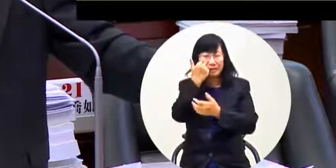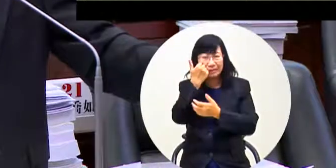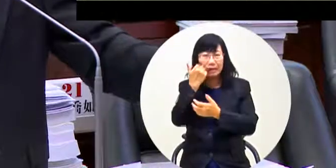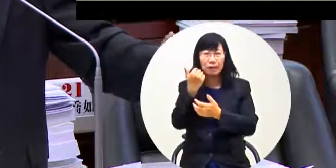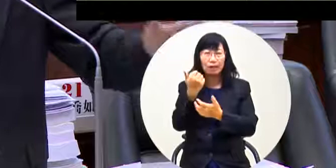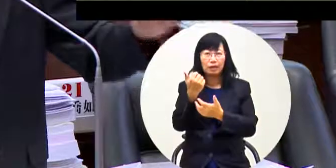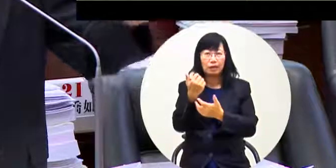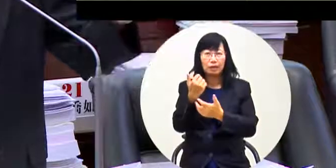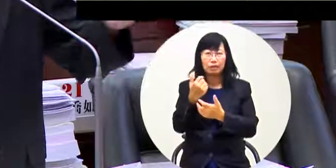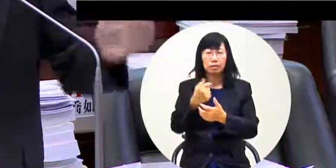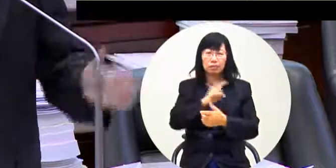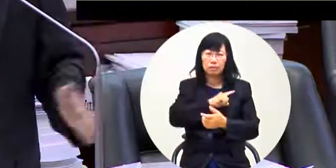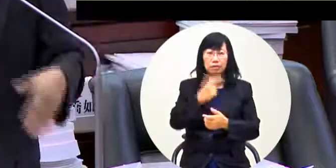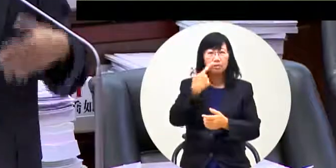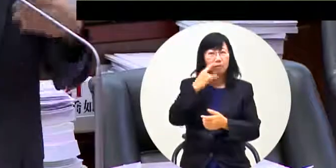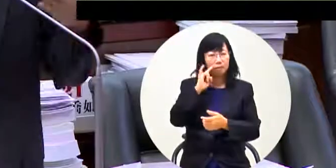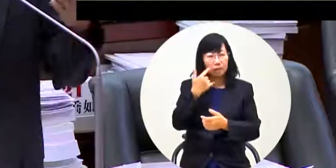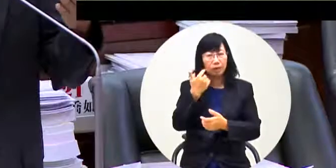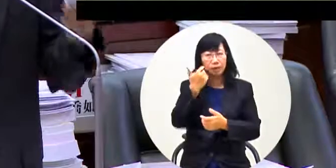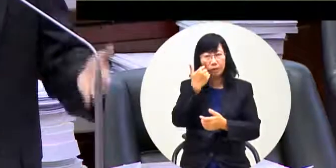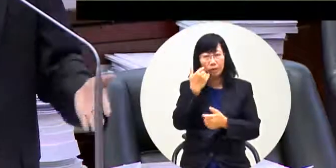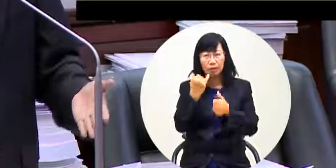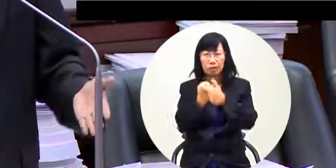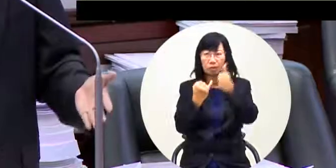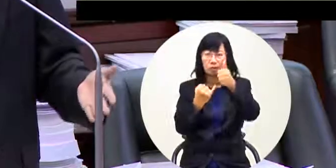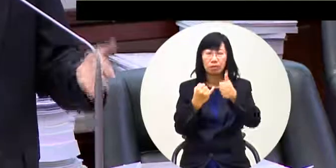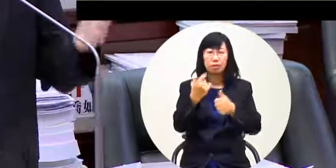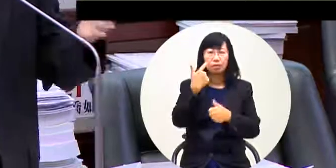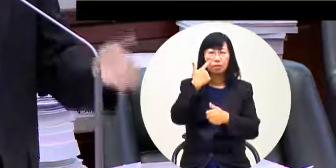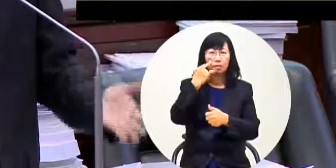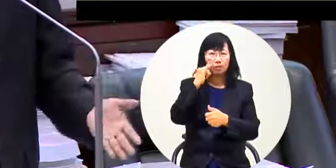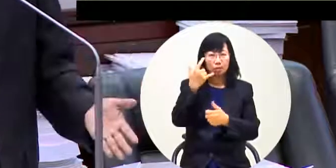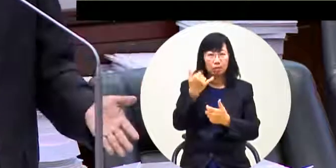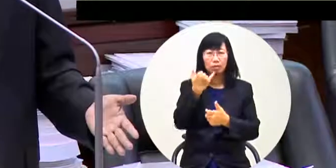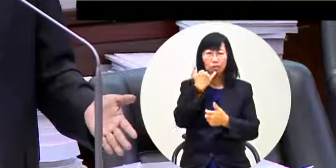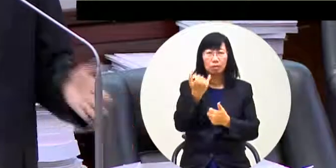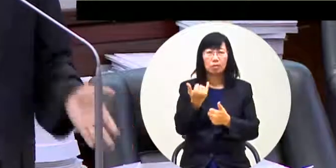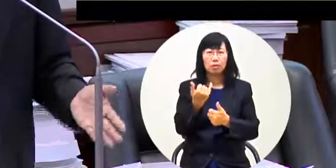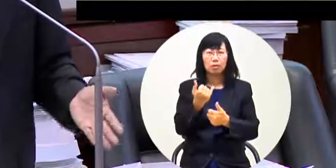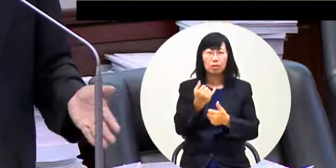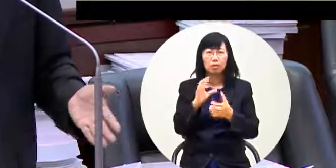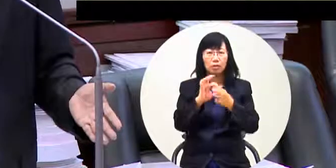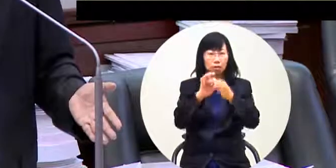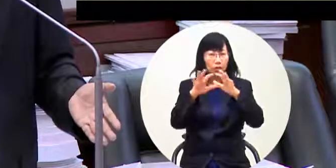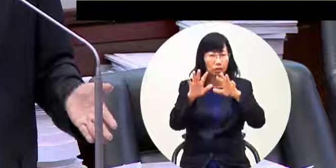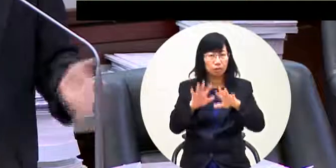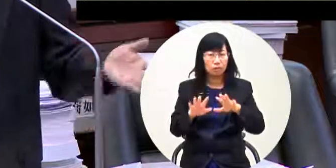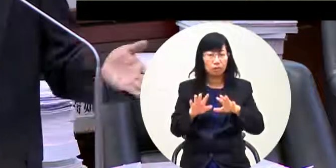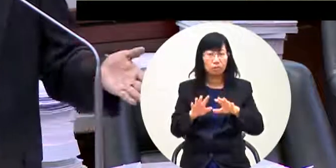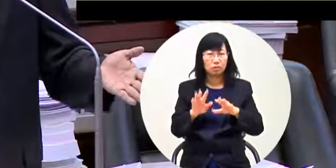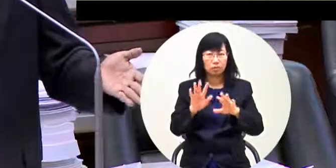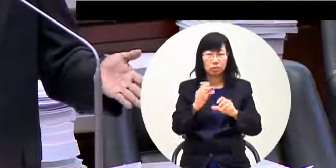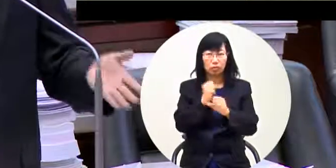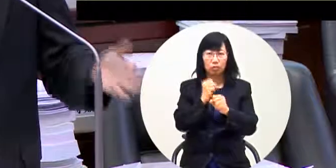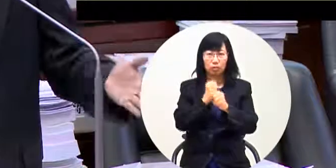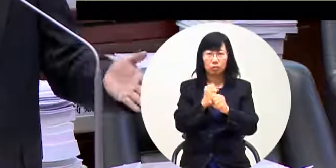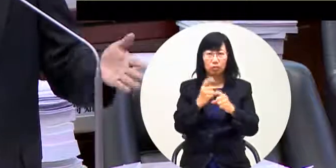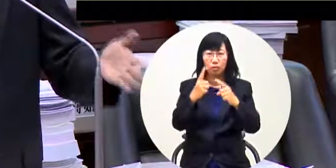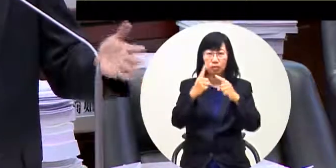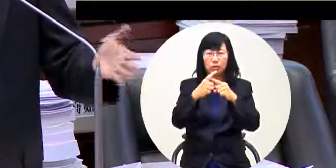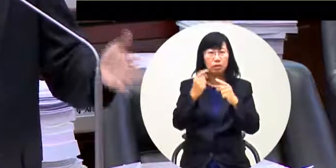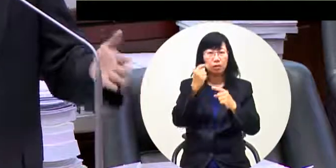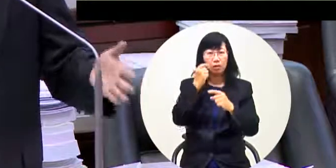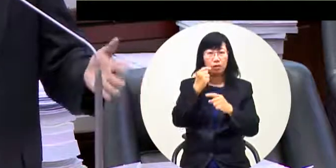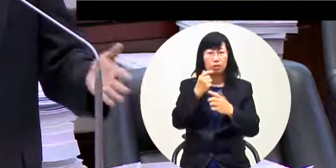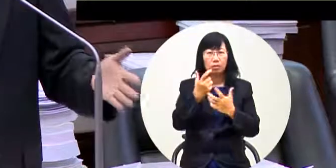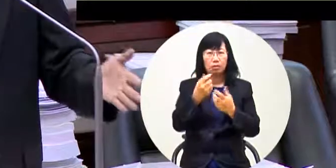好。现有的中产阶级有工作的人，嘛唔敢生，嘛甲补助，因为家人个